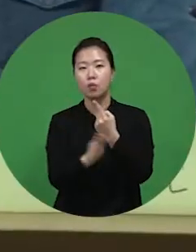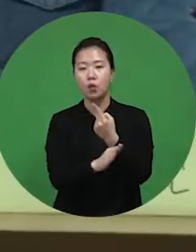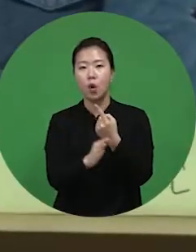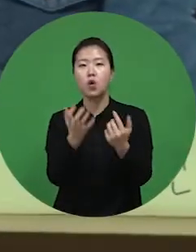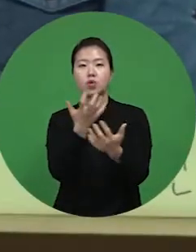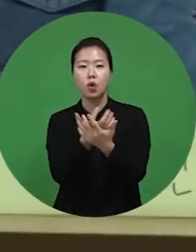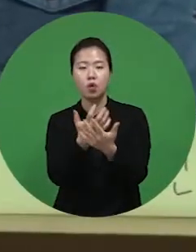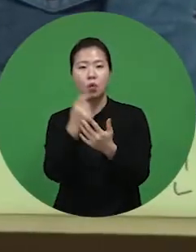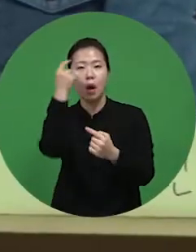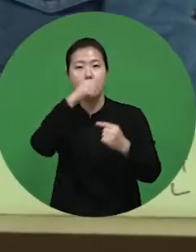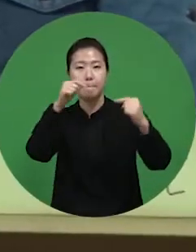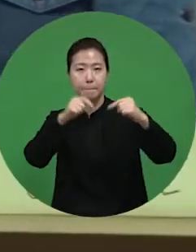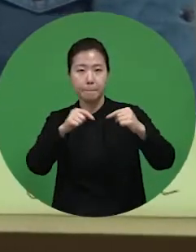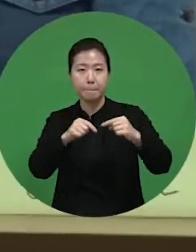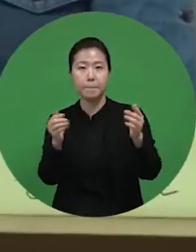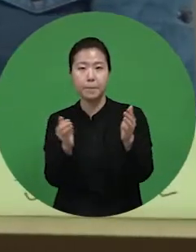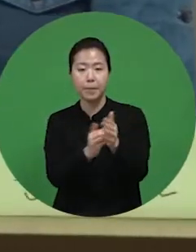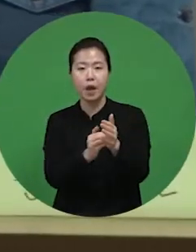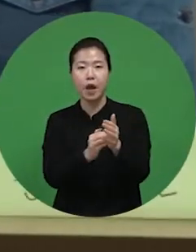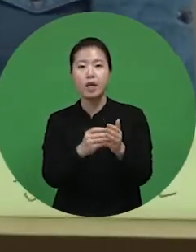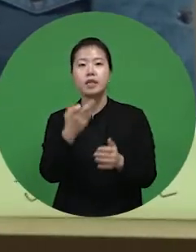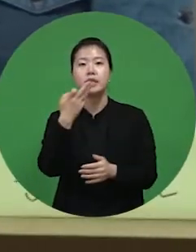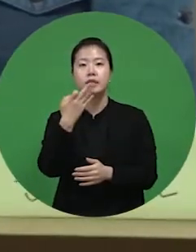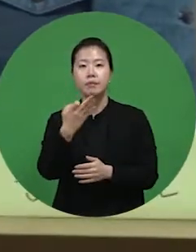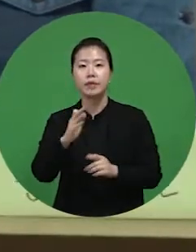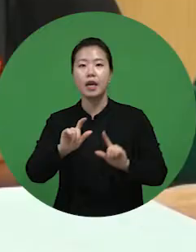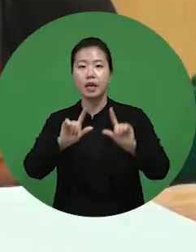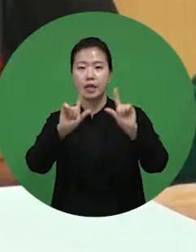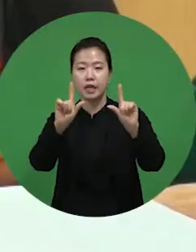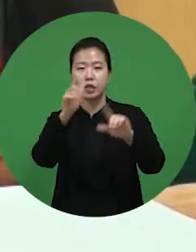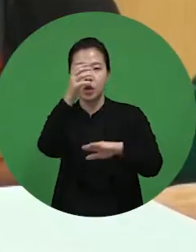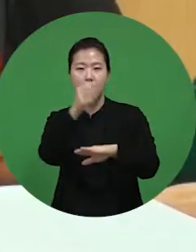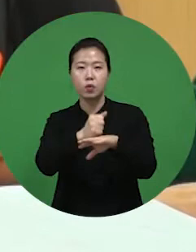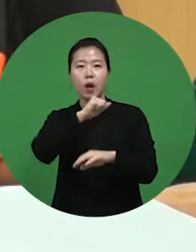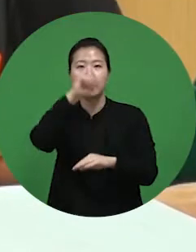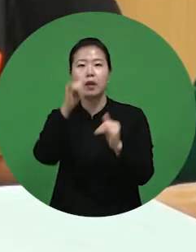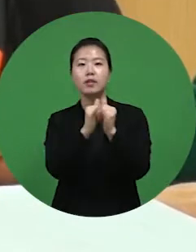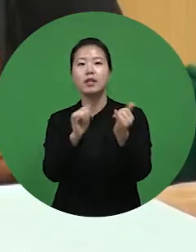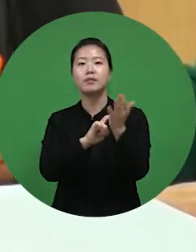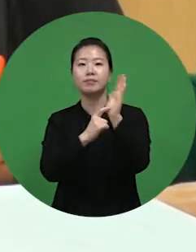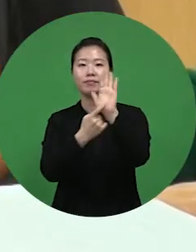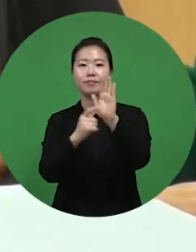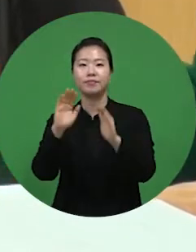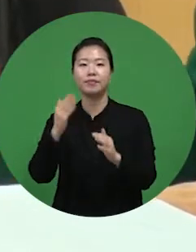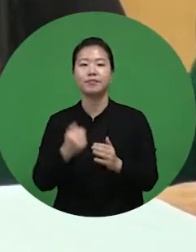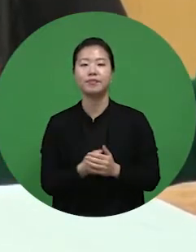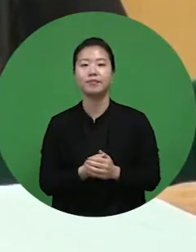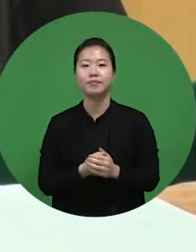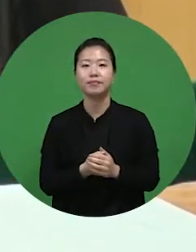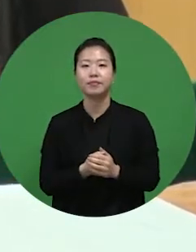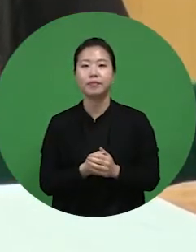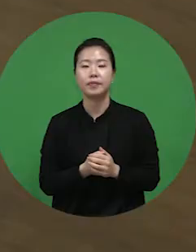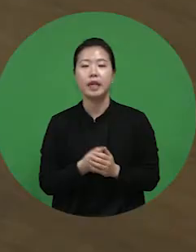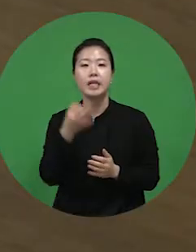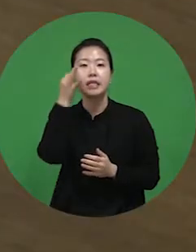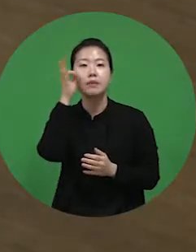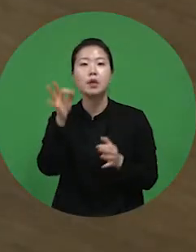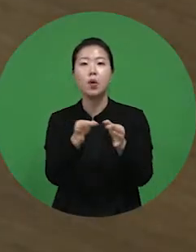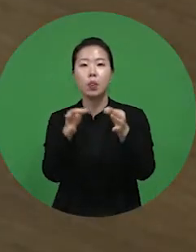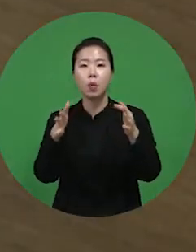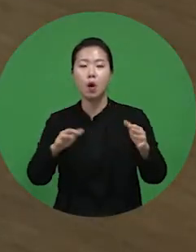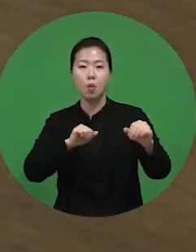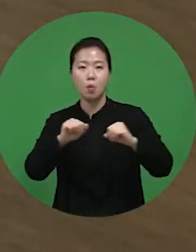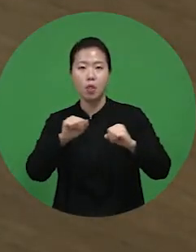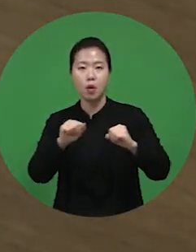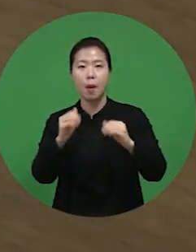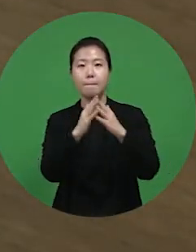지난 1월부터 서류와 면접을 진행했고 설 명절 전인 14일 최종 합격자를 발표했습니다. 약